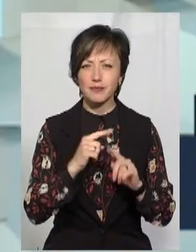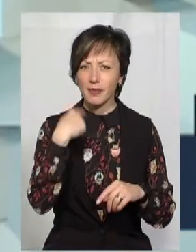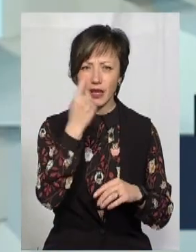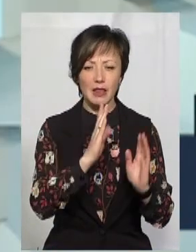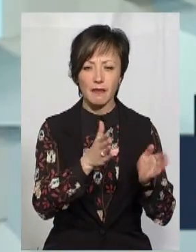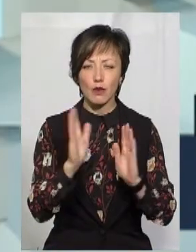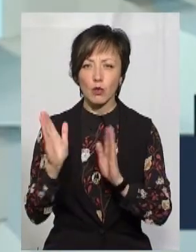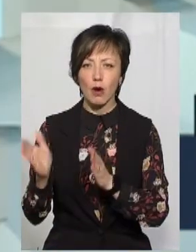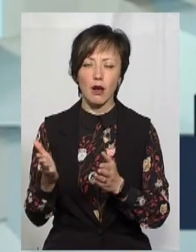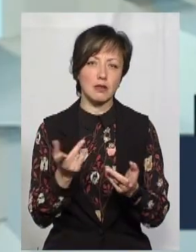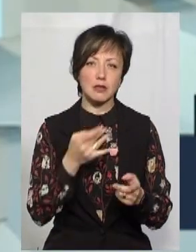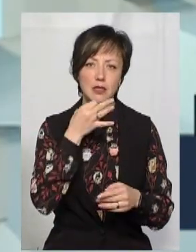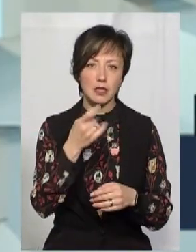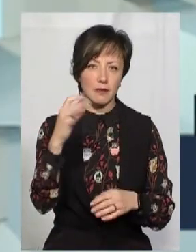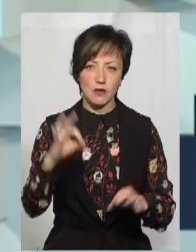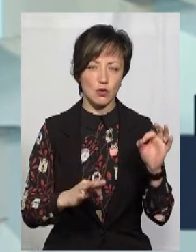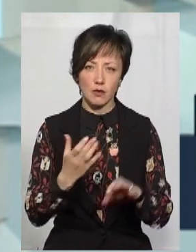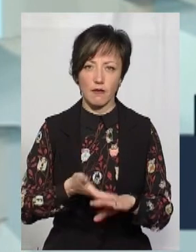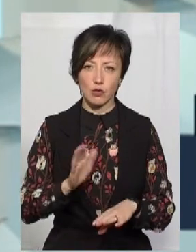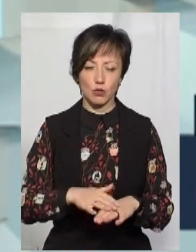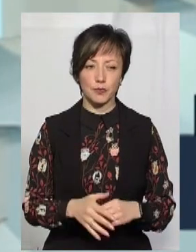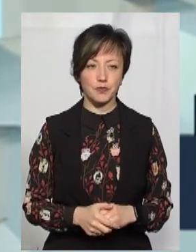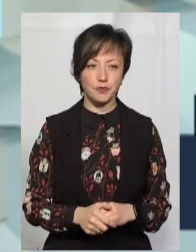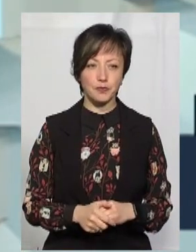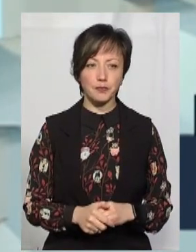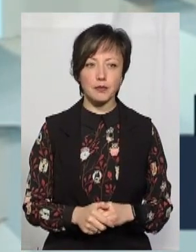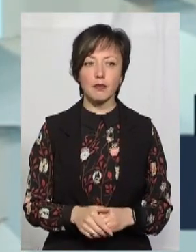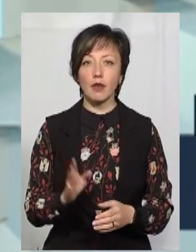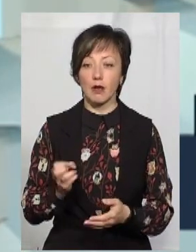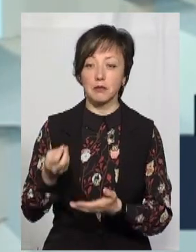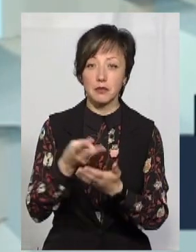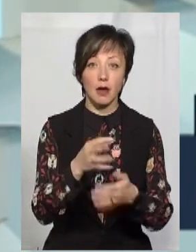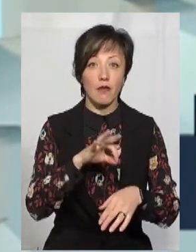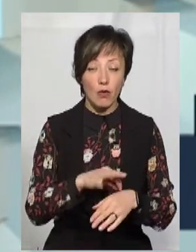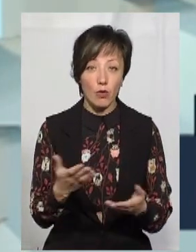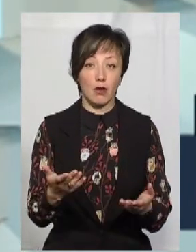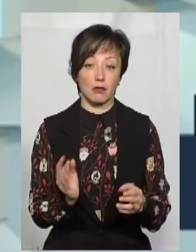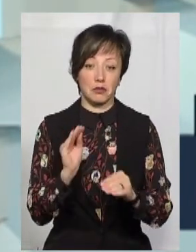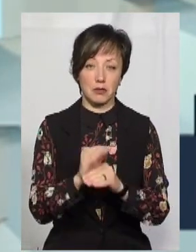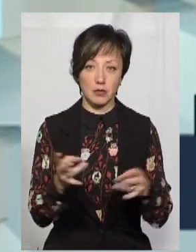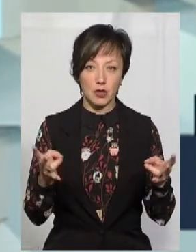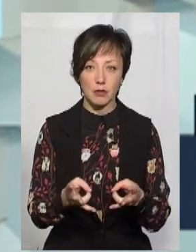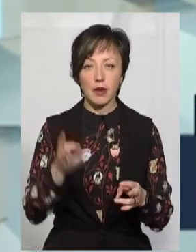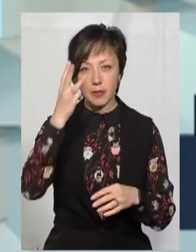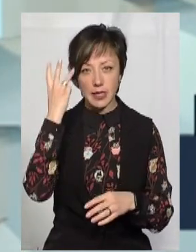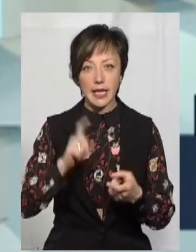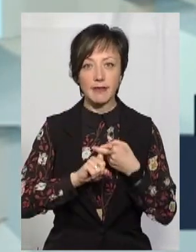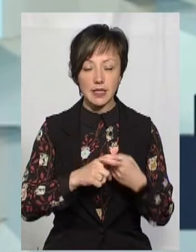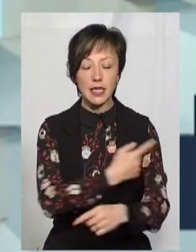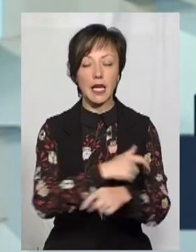тому так сказати, скільки відсотків, дуже важко. Додаються додаткові хворі. На сьогоднішній день Хмельницька інфекційна